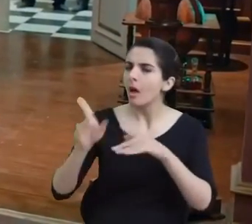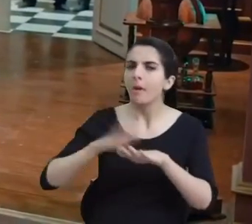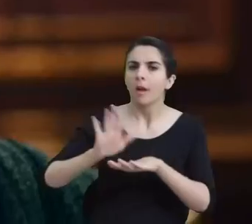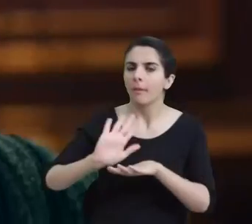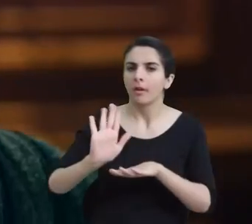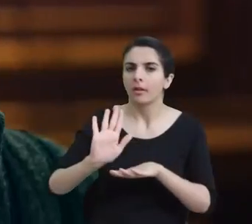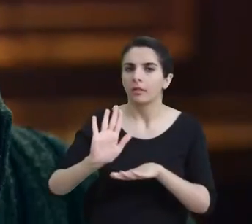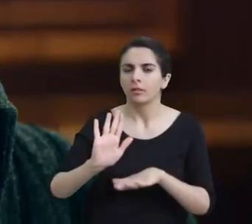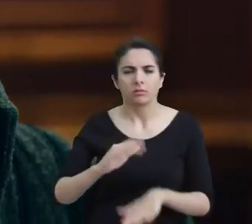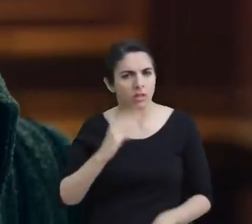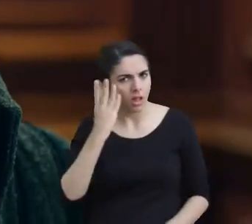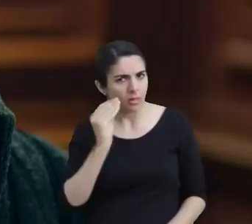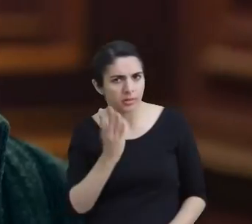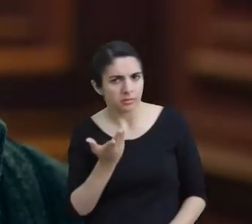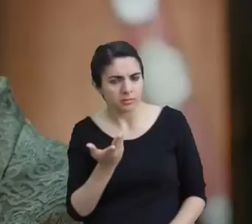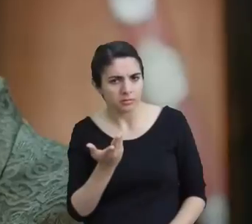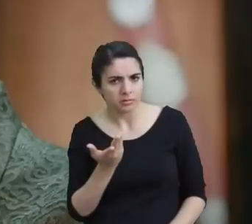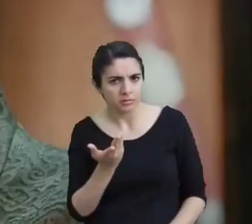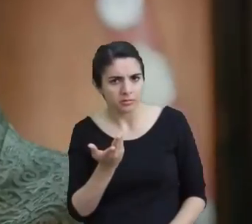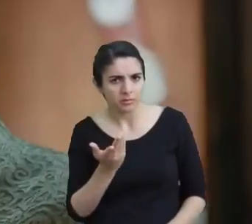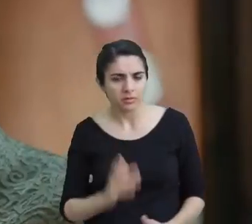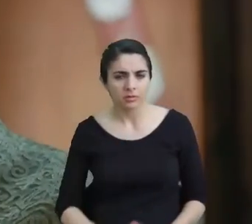adamın peşini. Anlamadım.